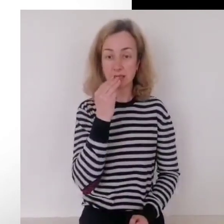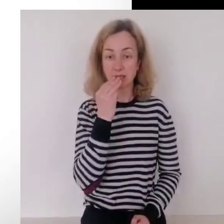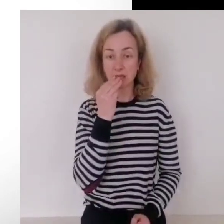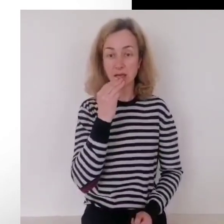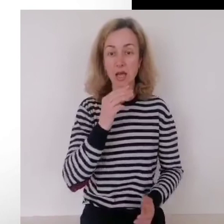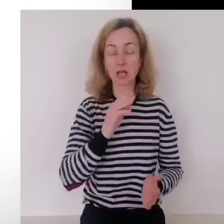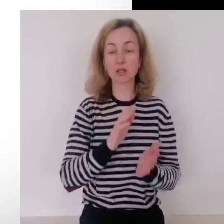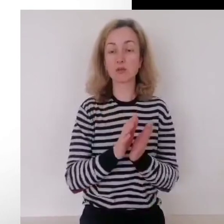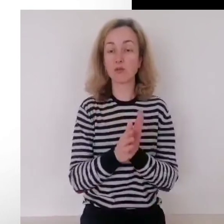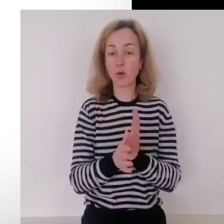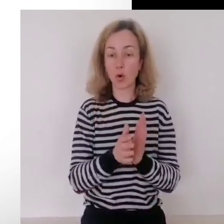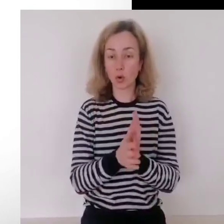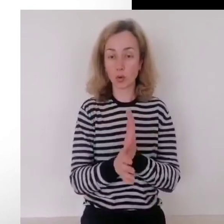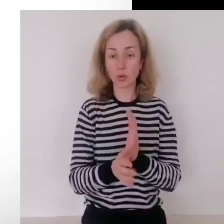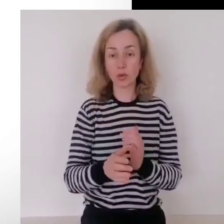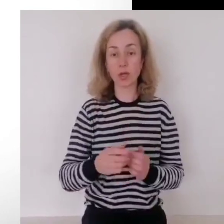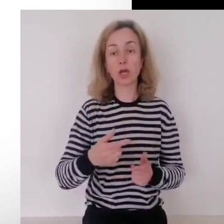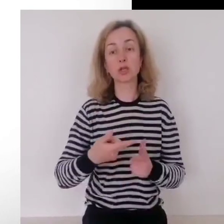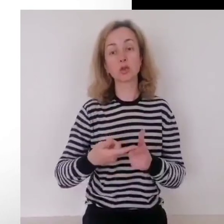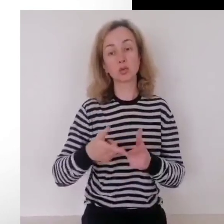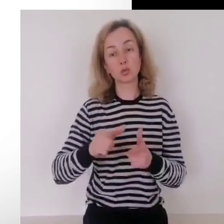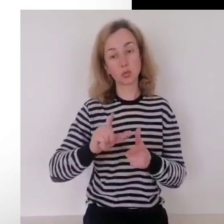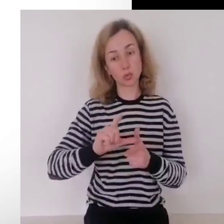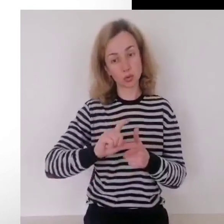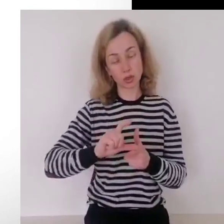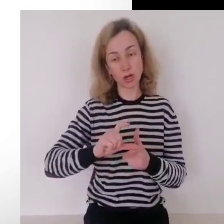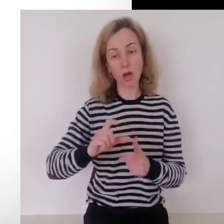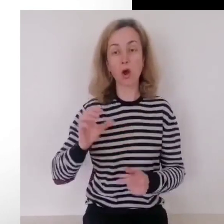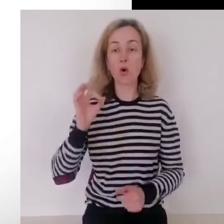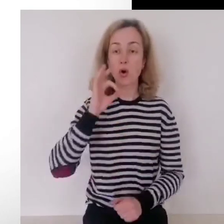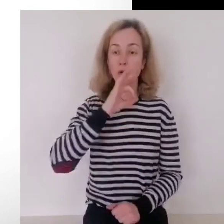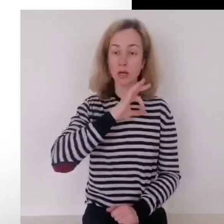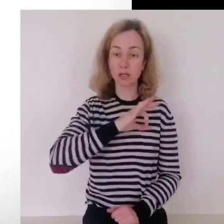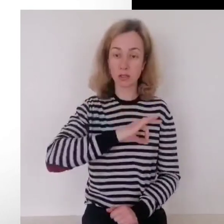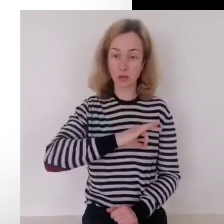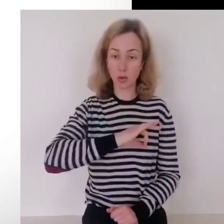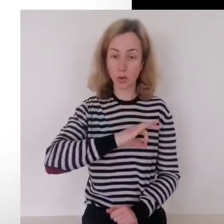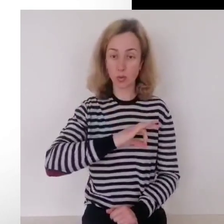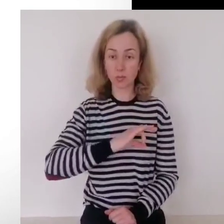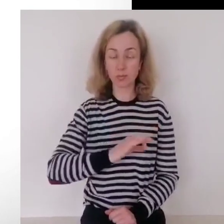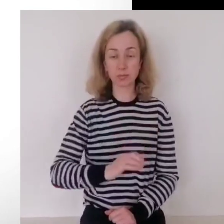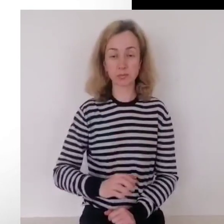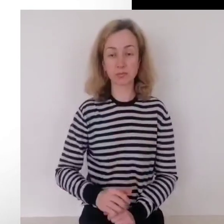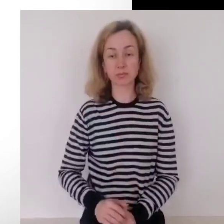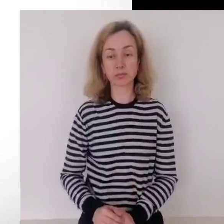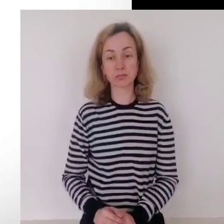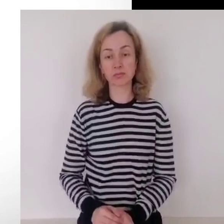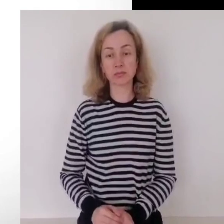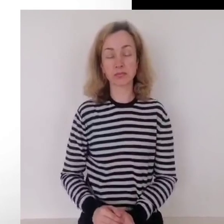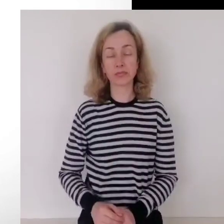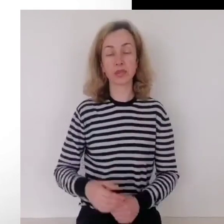їсти творог дуже корисно.